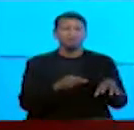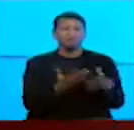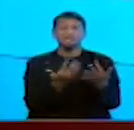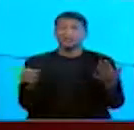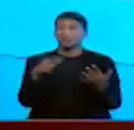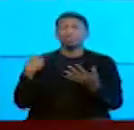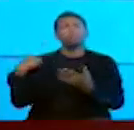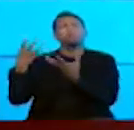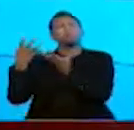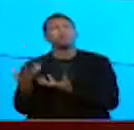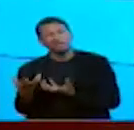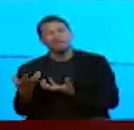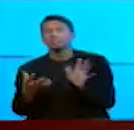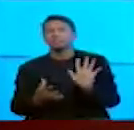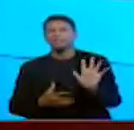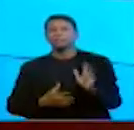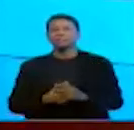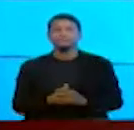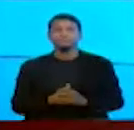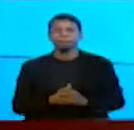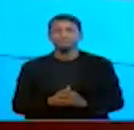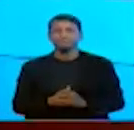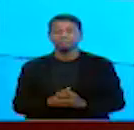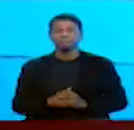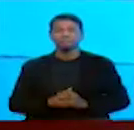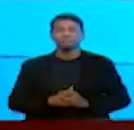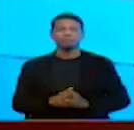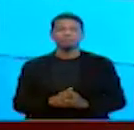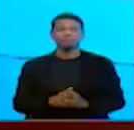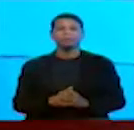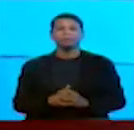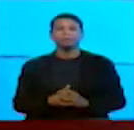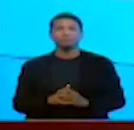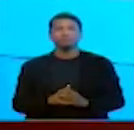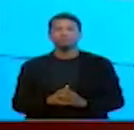COVID-19. Dari Jakarta, Gigi Natasha, Masturi, Indra Purama, iNews melaporkan.